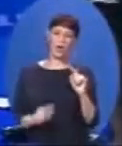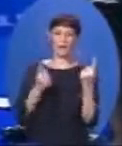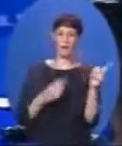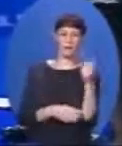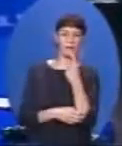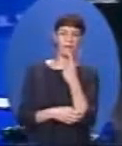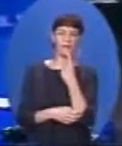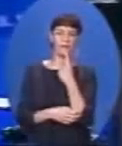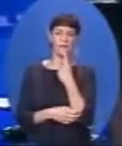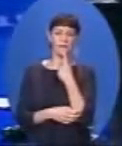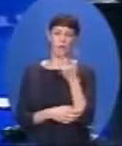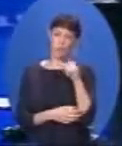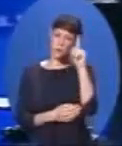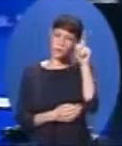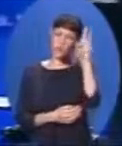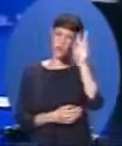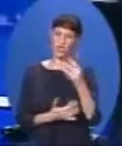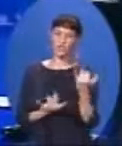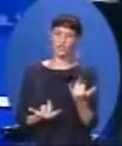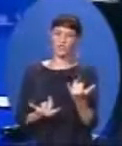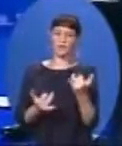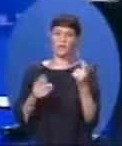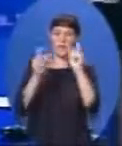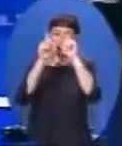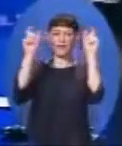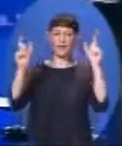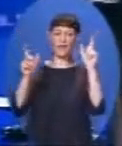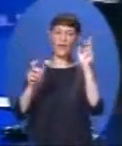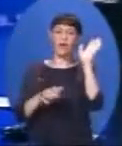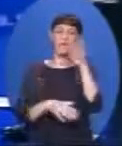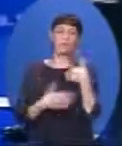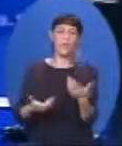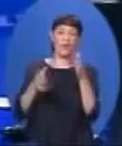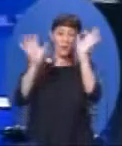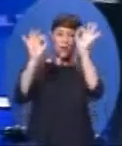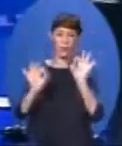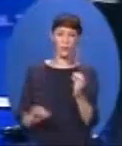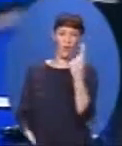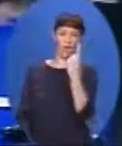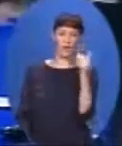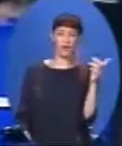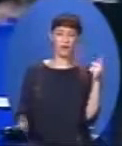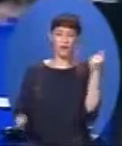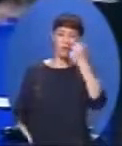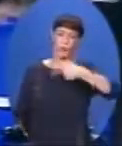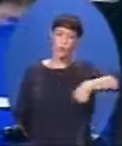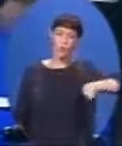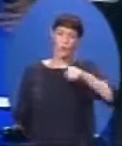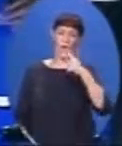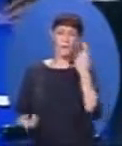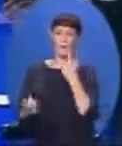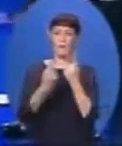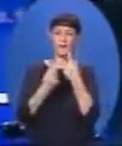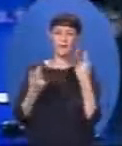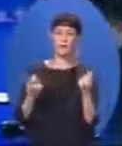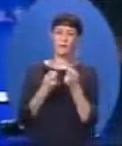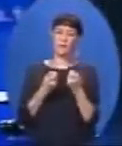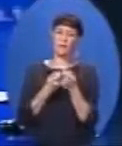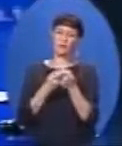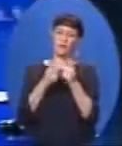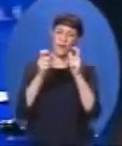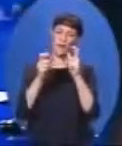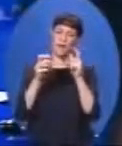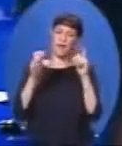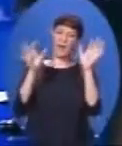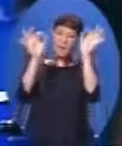וכולם יודעים שיש היום אורבן למרות שעוד אין להם חנות אחת. וכולם מדברים על זה כל היום. אבל זה לא מדברים על העניין, מדברים על העיקרון. אבל תגיד